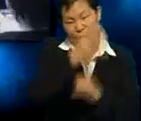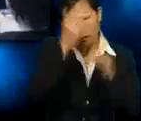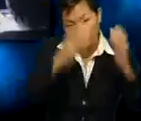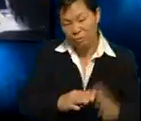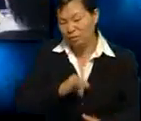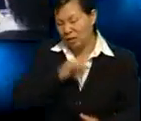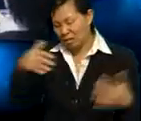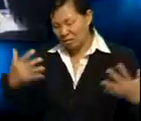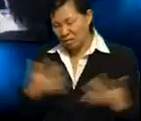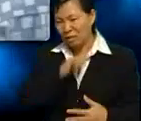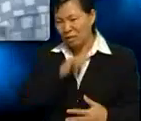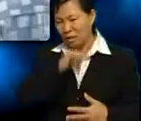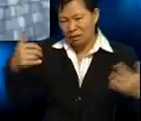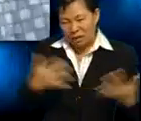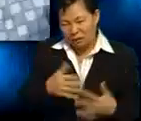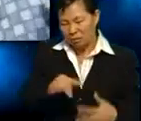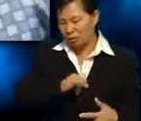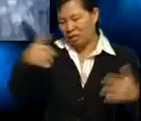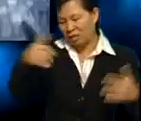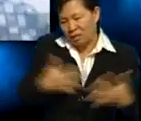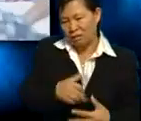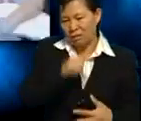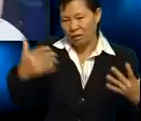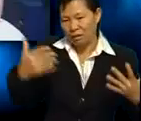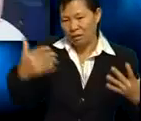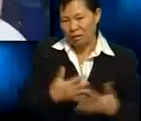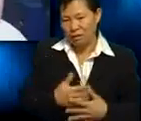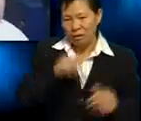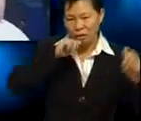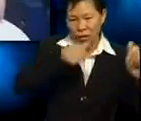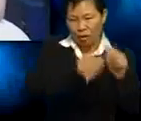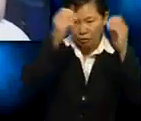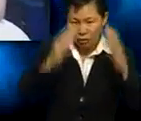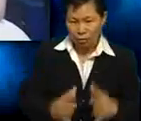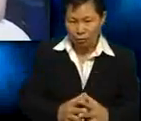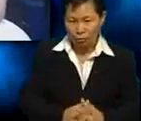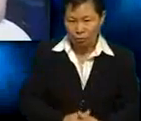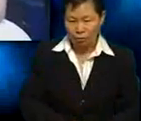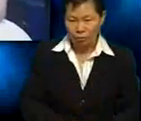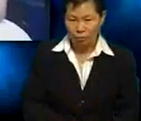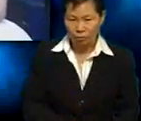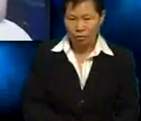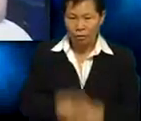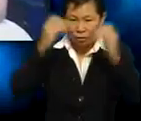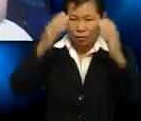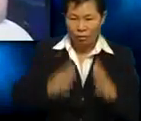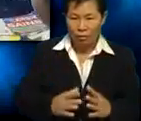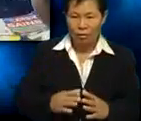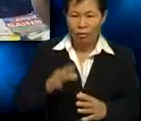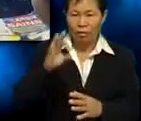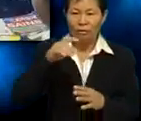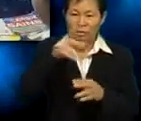takut. Saya tak takut. Saya tak takut. Bohan, ikut arahan cikgu lah. Dia kata bila dia tak ada, Fatin yang jaga